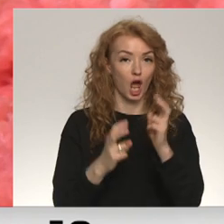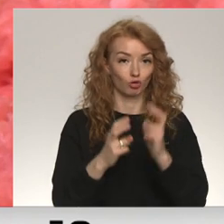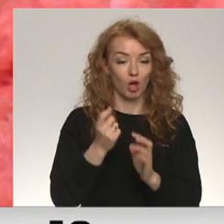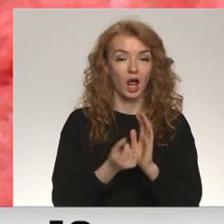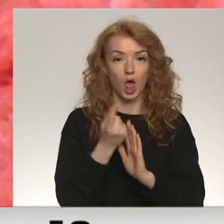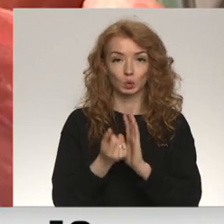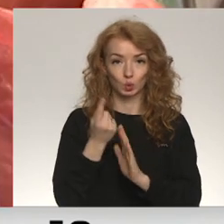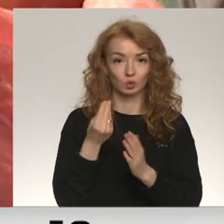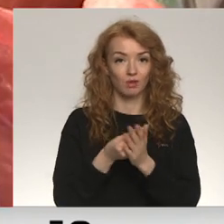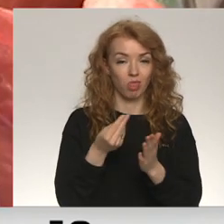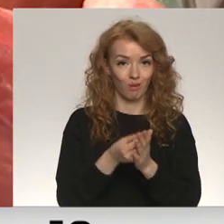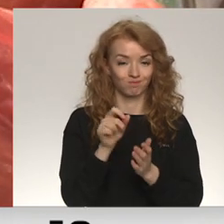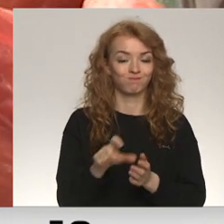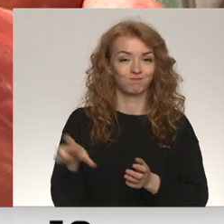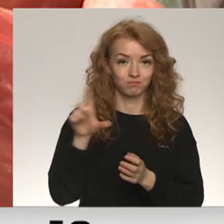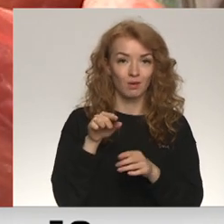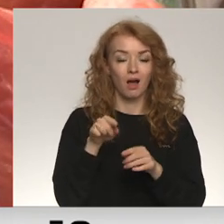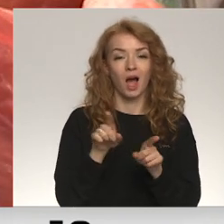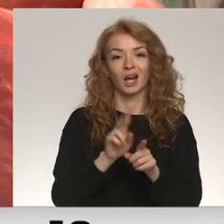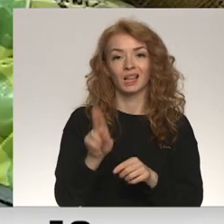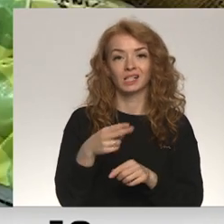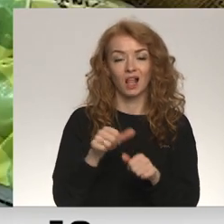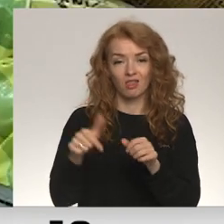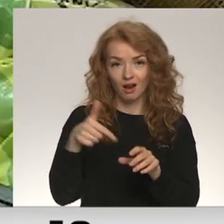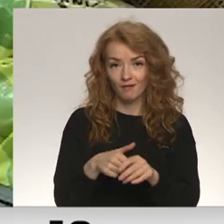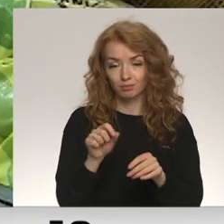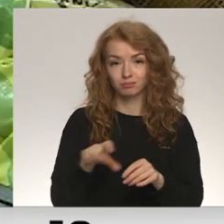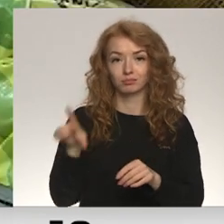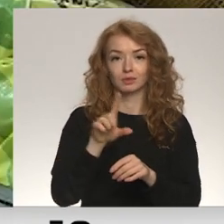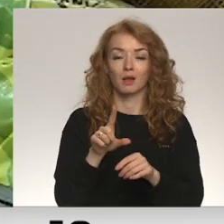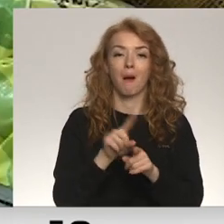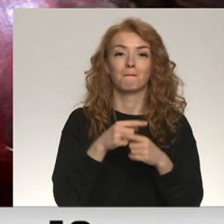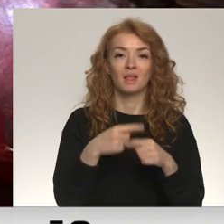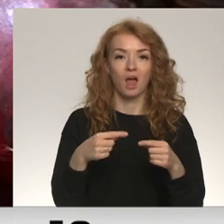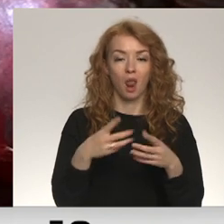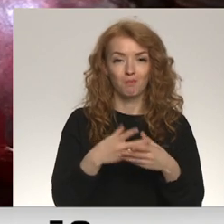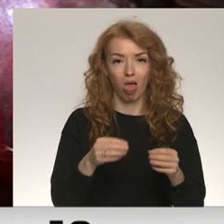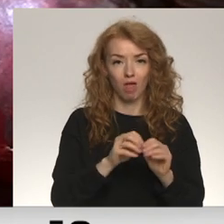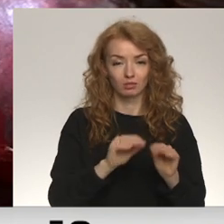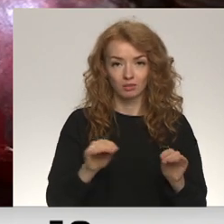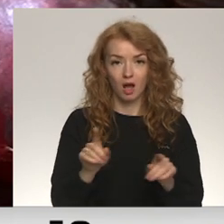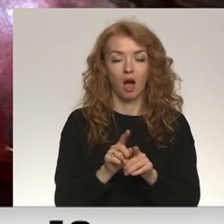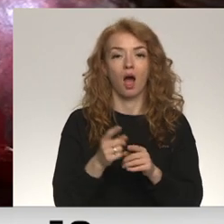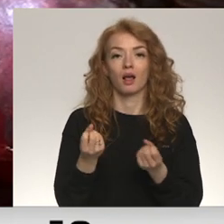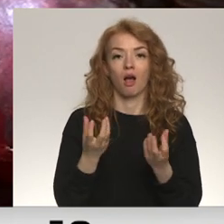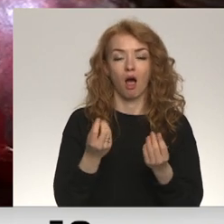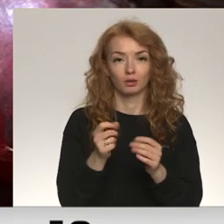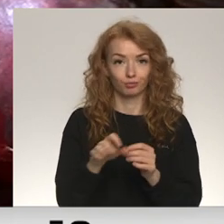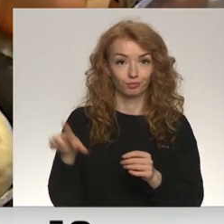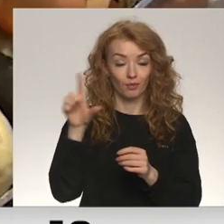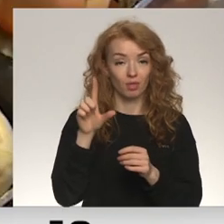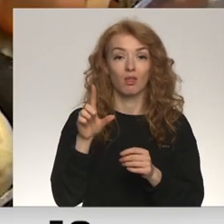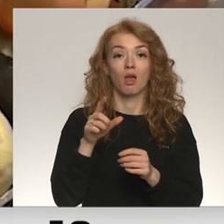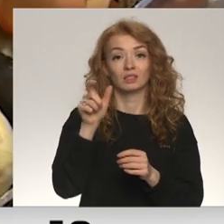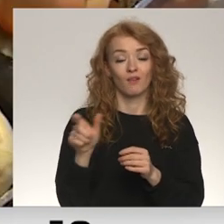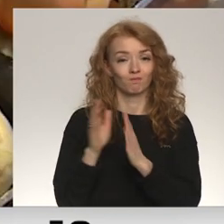resursu cenu pieaugums. Te ir runa par dīzeļdegvielu, minerālu mēslu, dabas gāzes cenu kāpumu. Un eksperti lūdz valsti